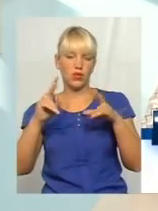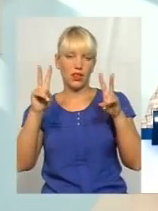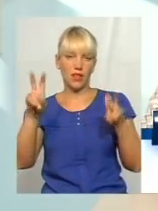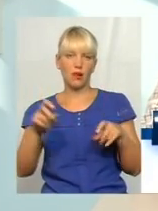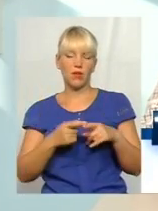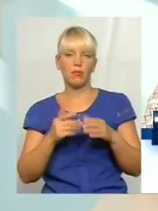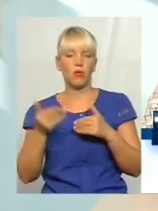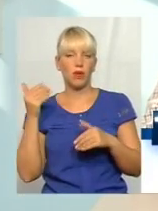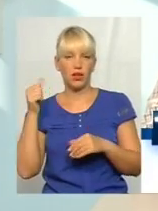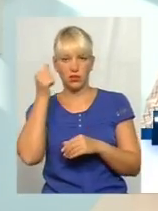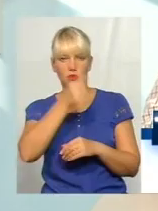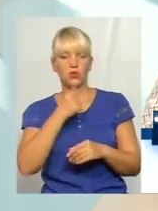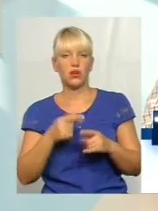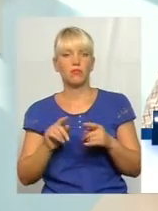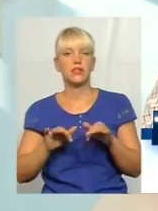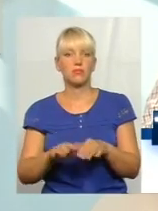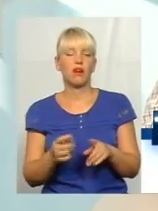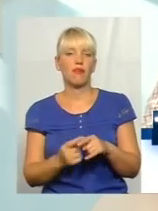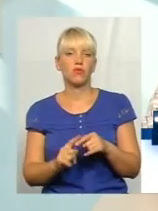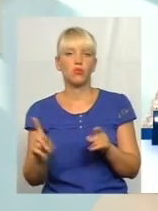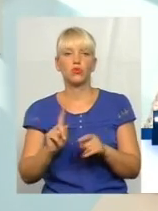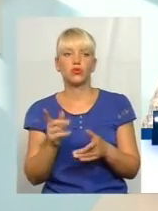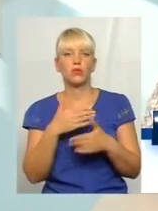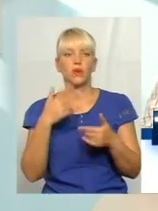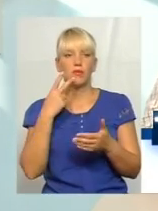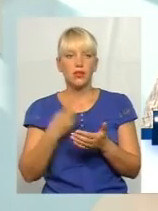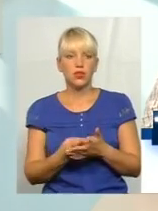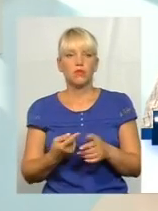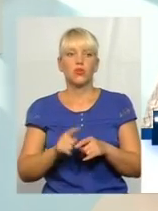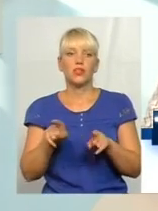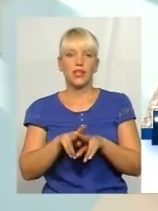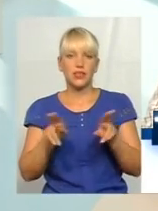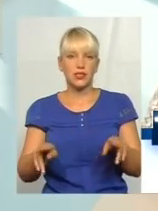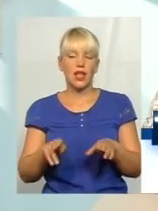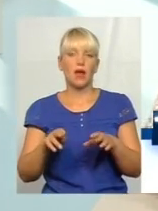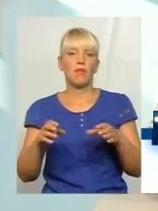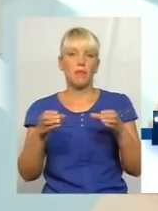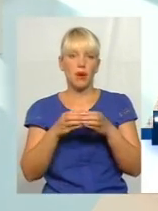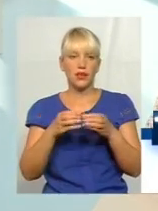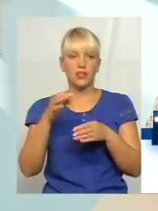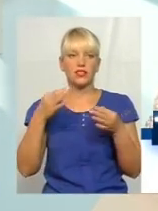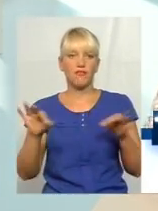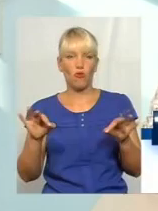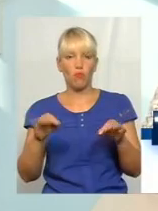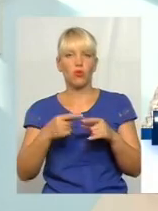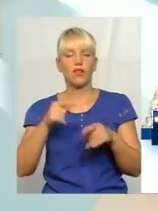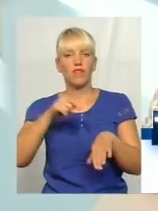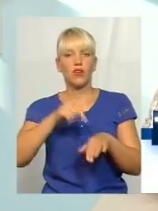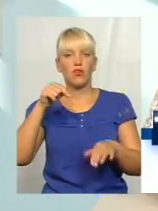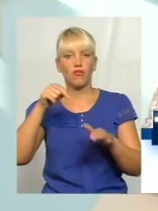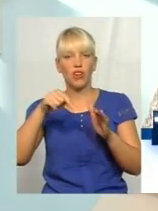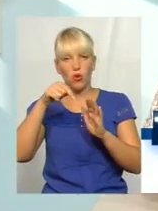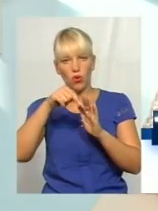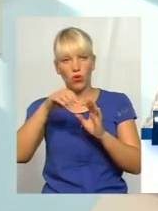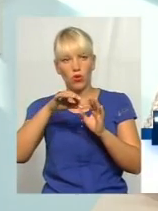попередніми роками Справа в тому що от ми бачимо та сама партія Свобода колись використовувала